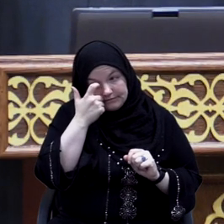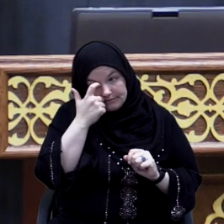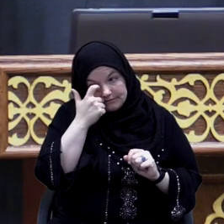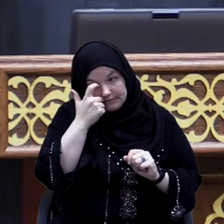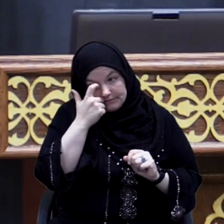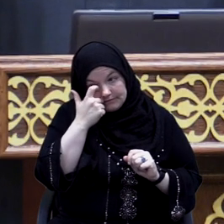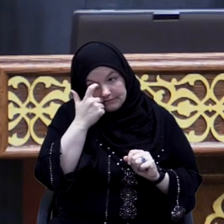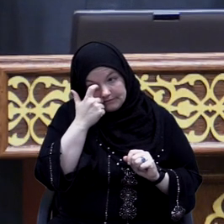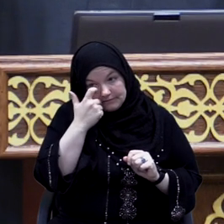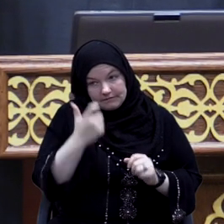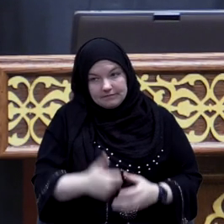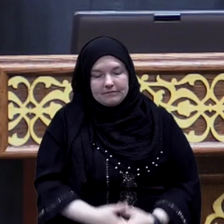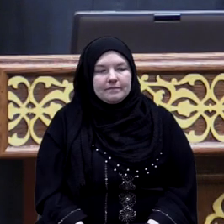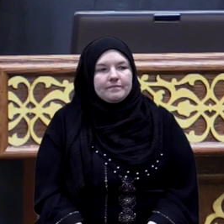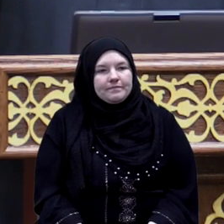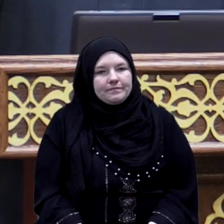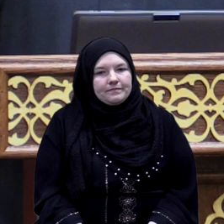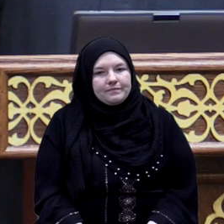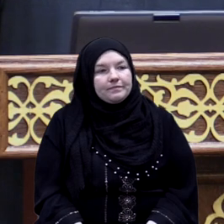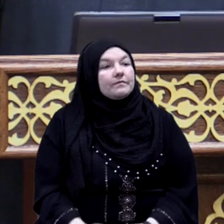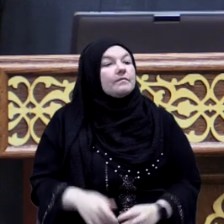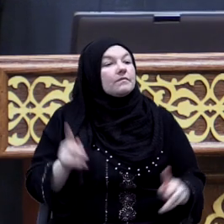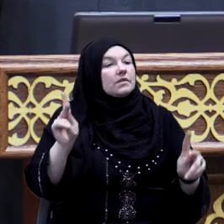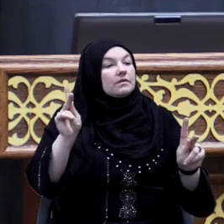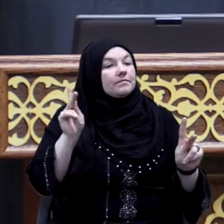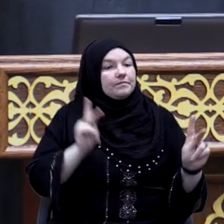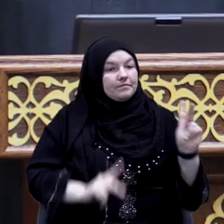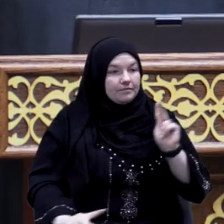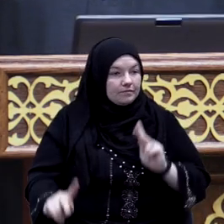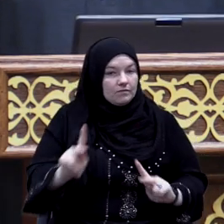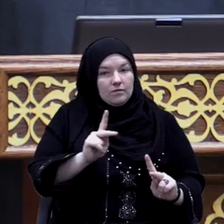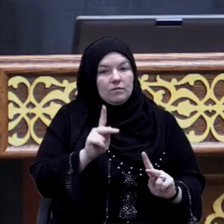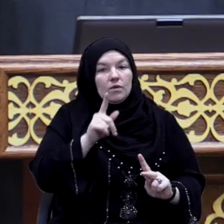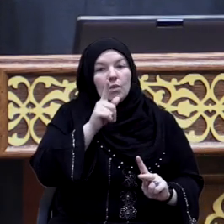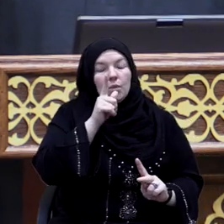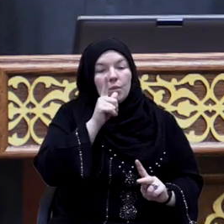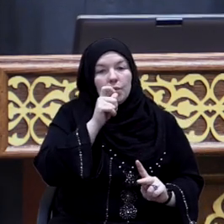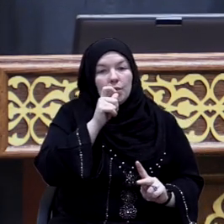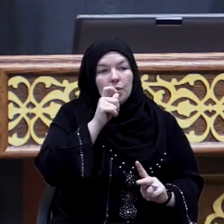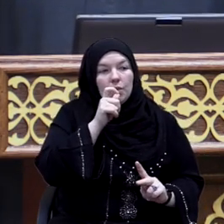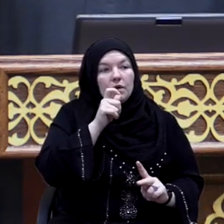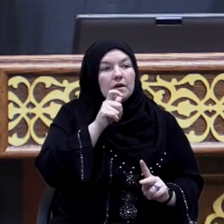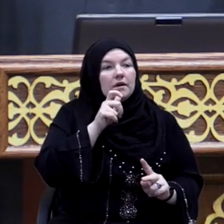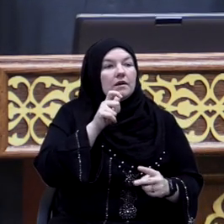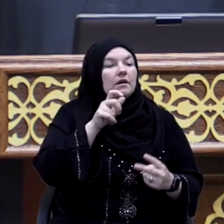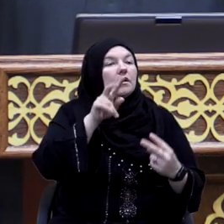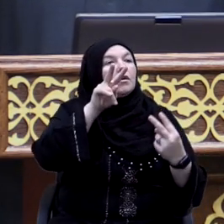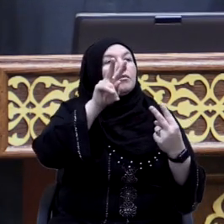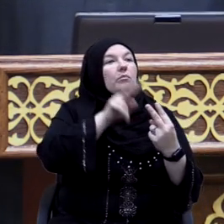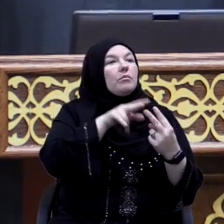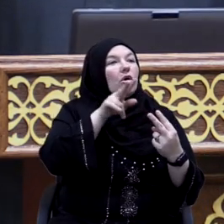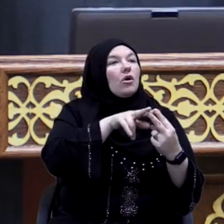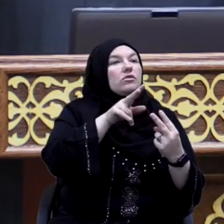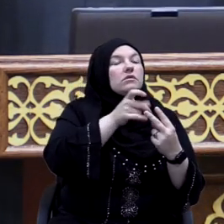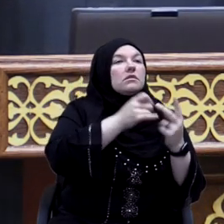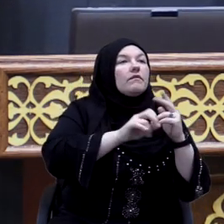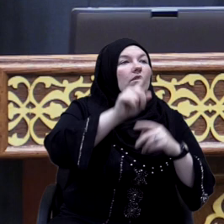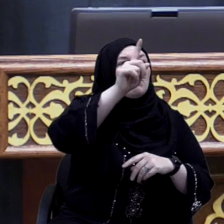يَدْعُونَ مِن دُونِ اللَّهِ شُرَكَاءَ. Those who are calling partners other than Allah, they have no real